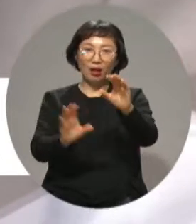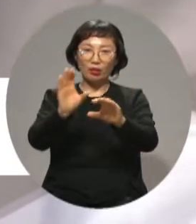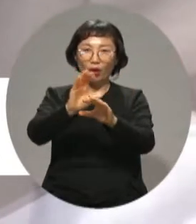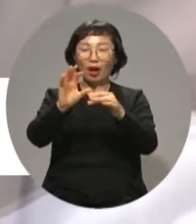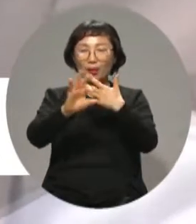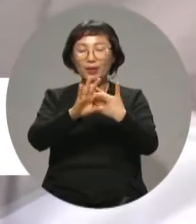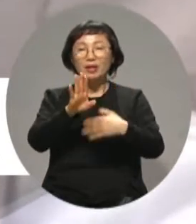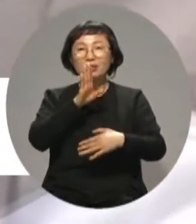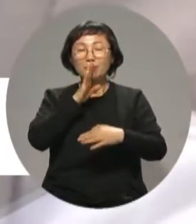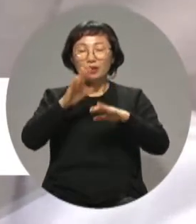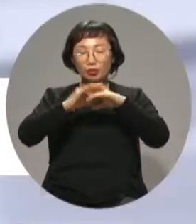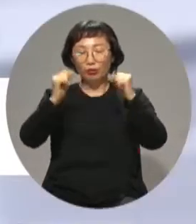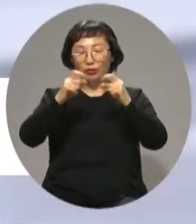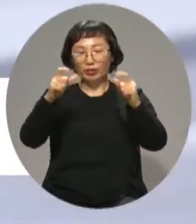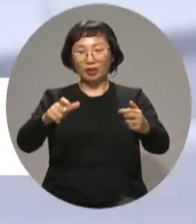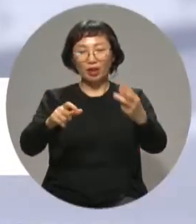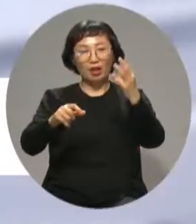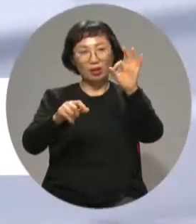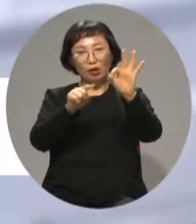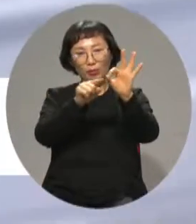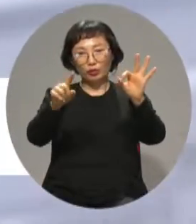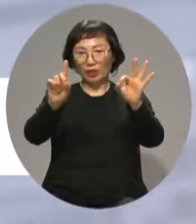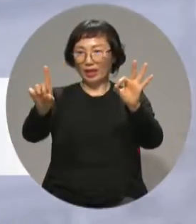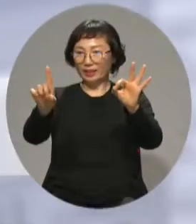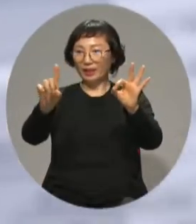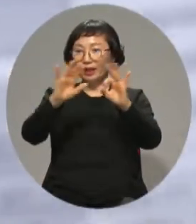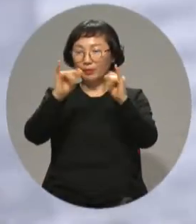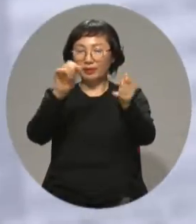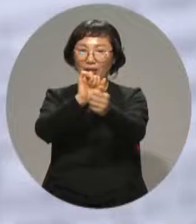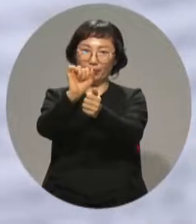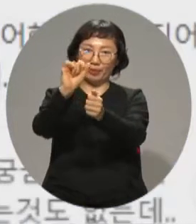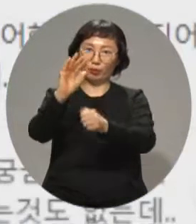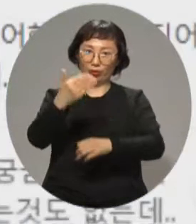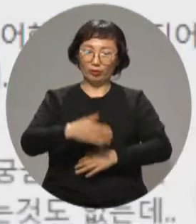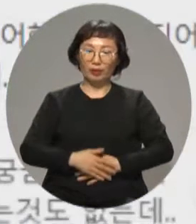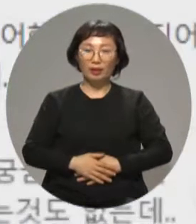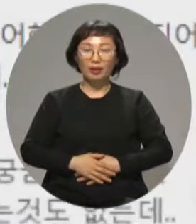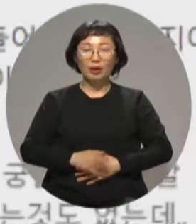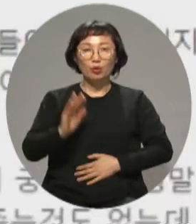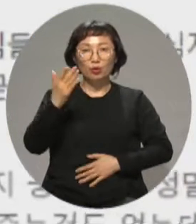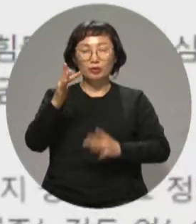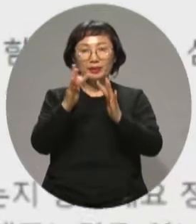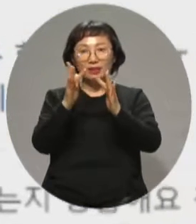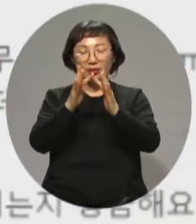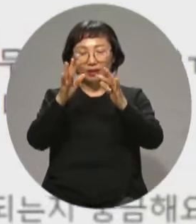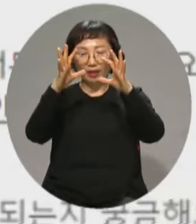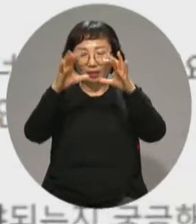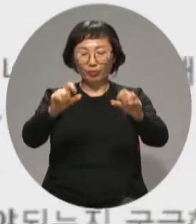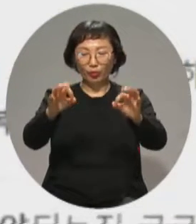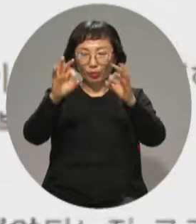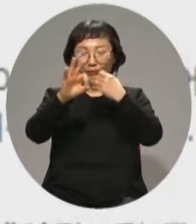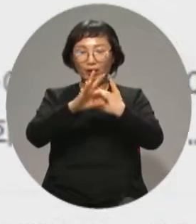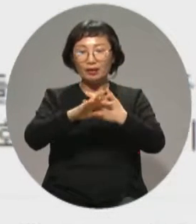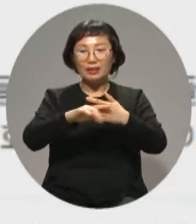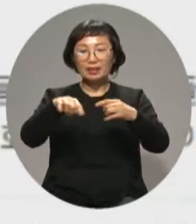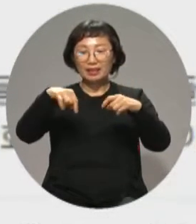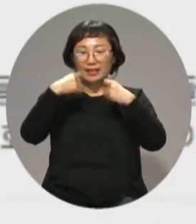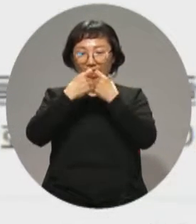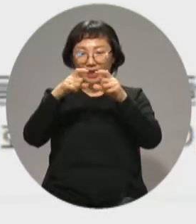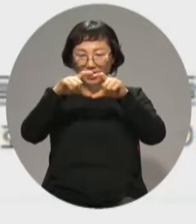돈에 인구 10명 중 1명은 감염된 꼴로 볼 수 있습니다 최근 인터넷에서 자가 키트 양성에도